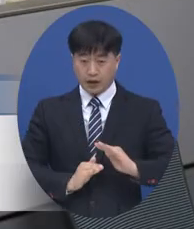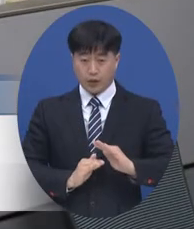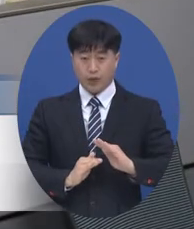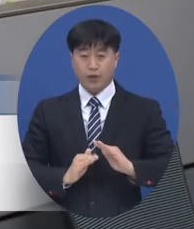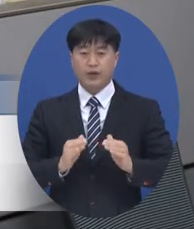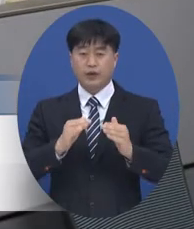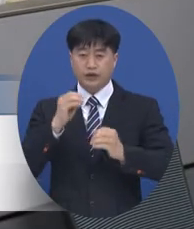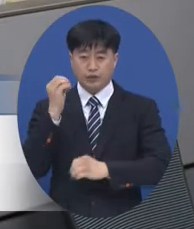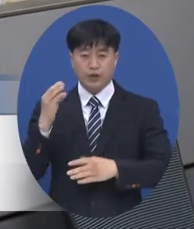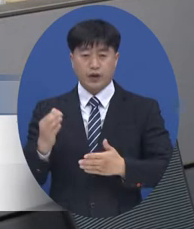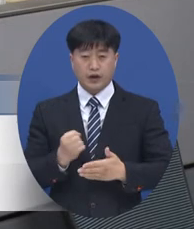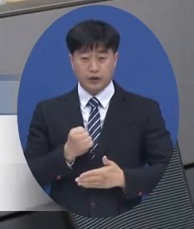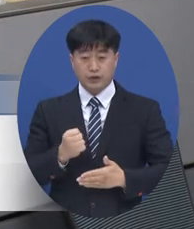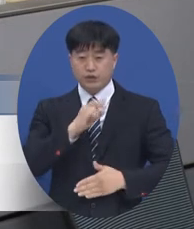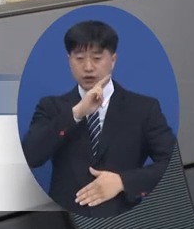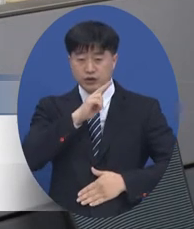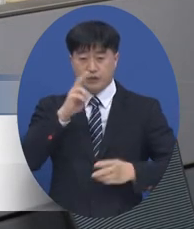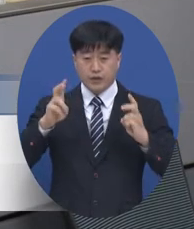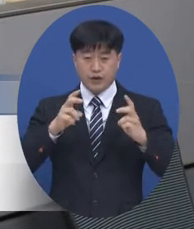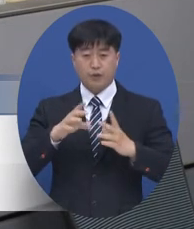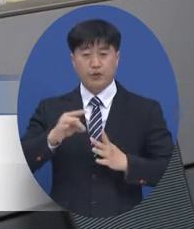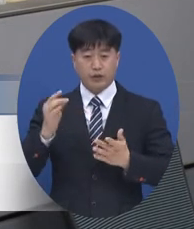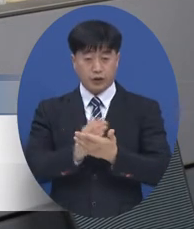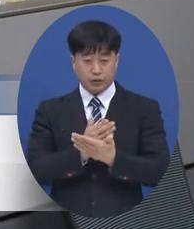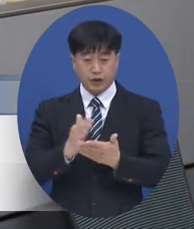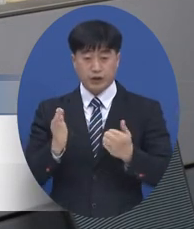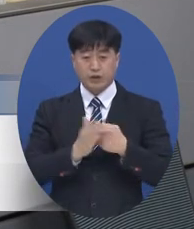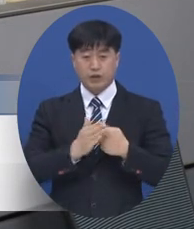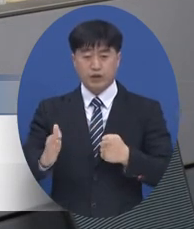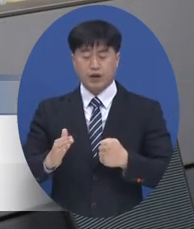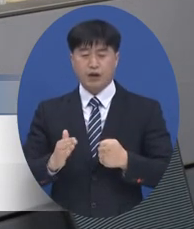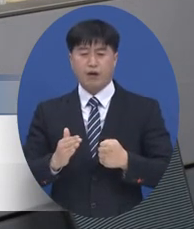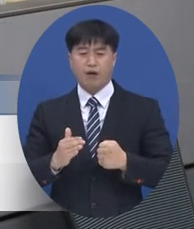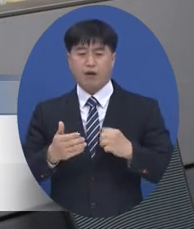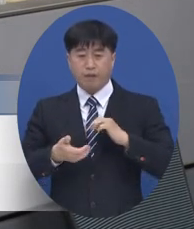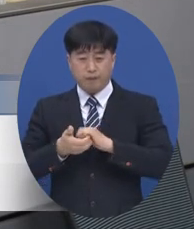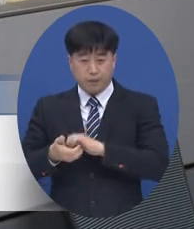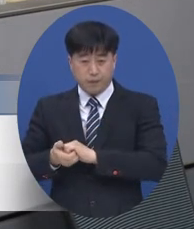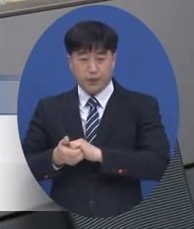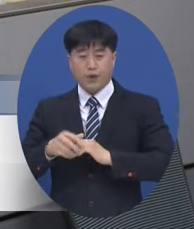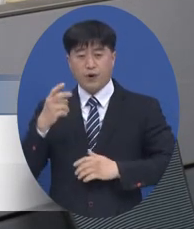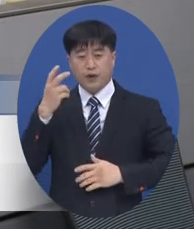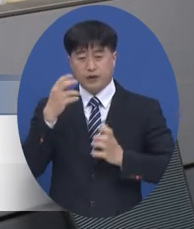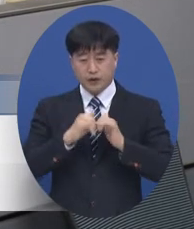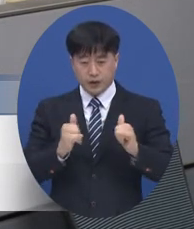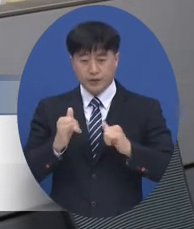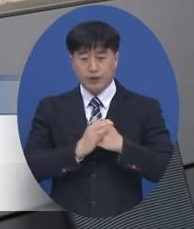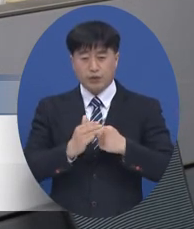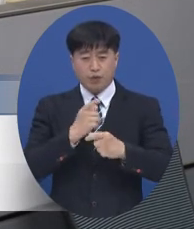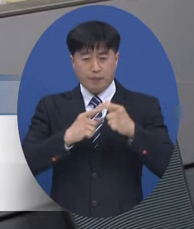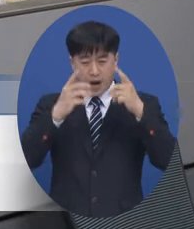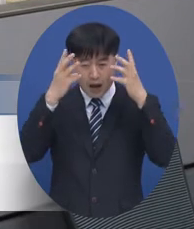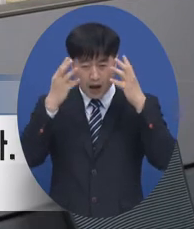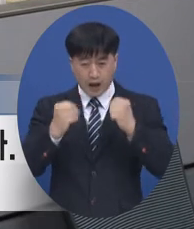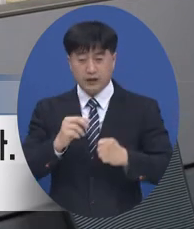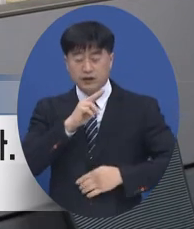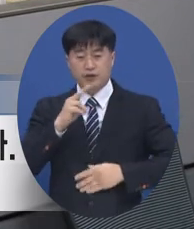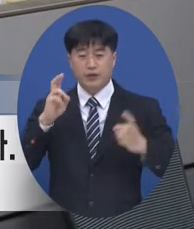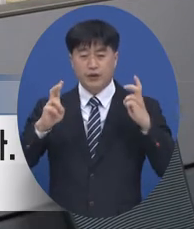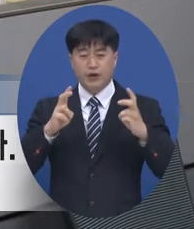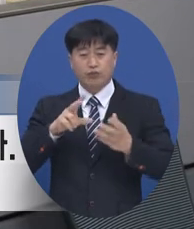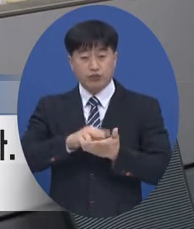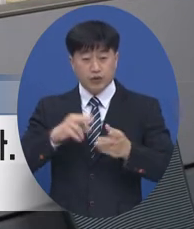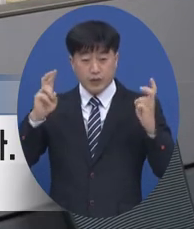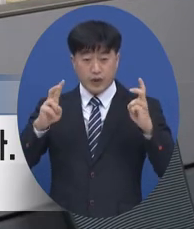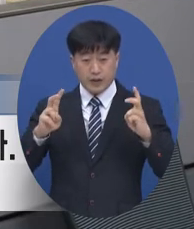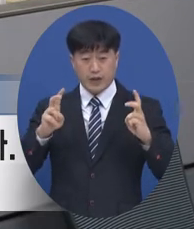선별하기 때문에 한정된 단속 요원으로 그 더 많은 그 의심 업체 그리고 문제 업체 페이퍼